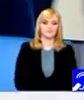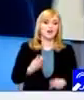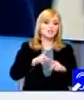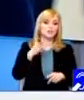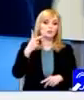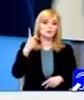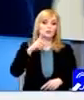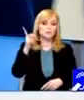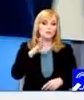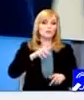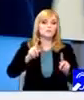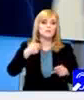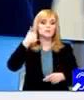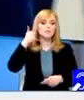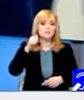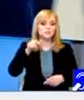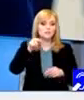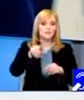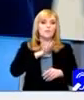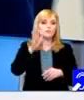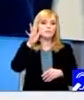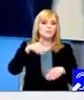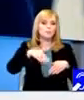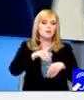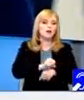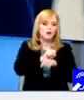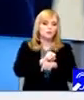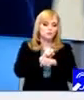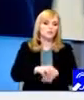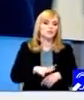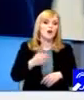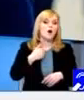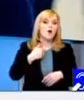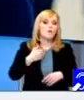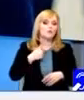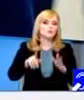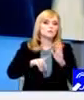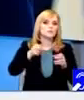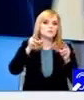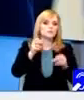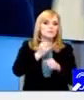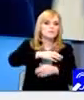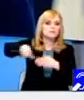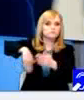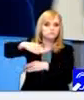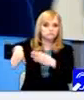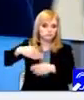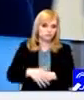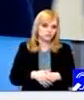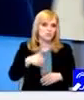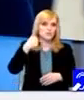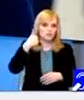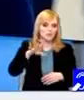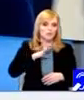Cei 21 de tineri reținuți ieri în preajma mulțimii din piața Marii Adunări Naționale ar fi vrut să creeze probleme la adunarea centenară, la care au